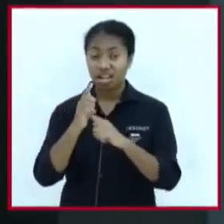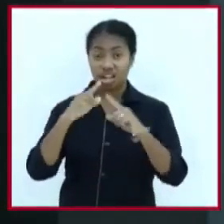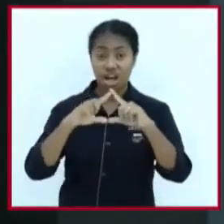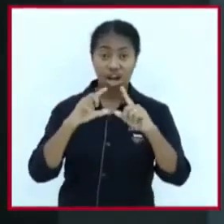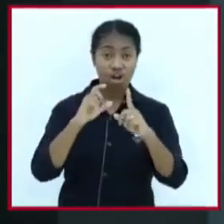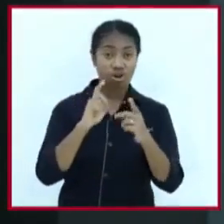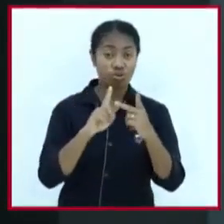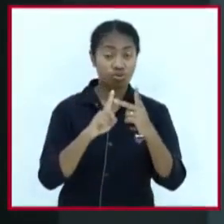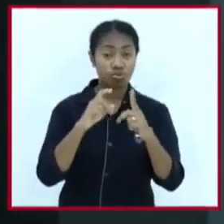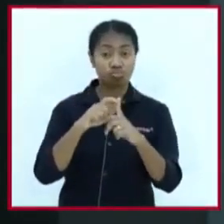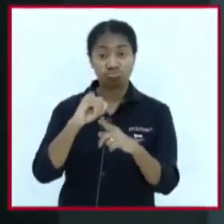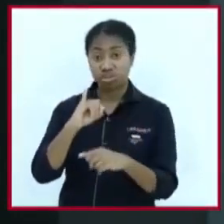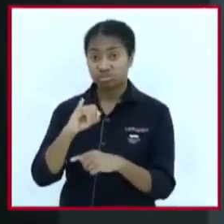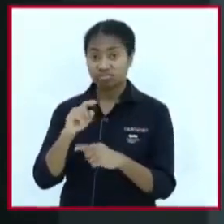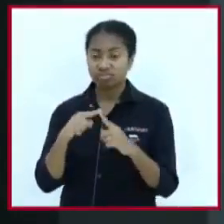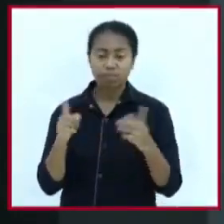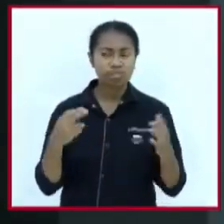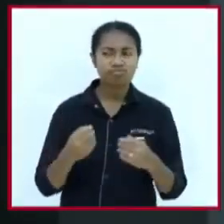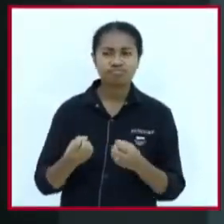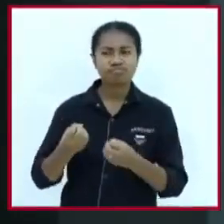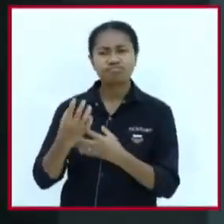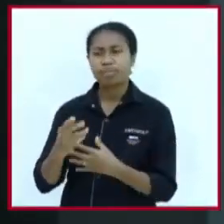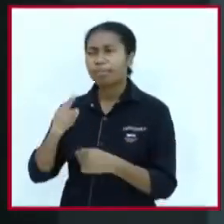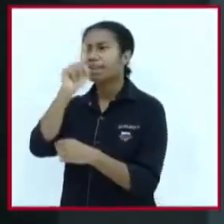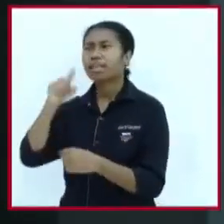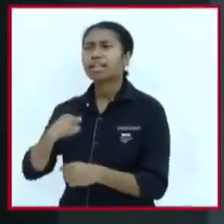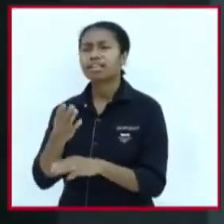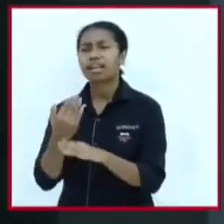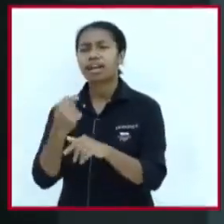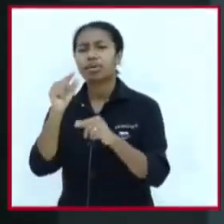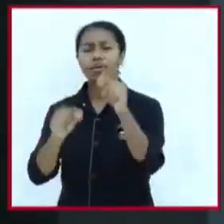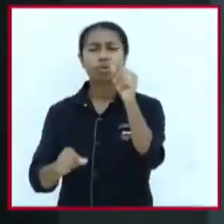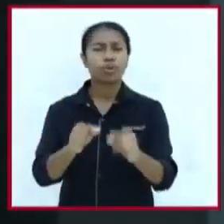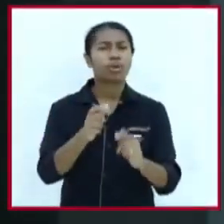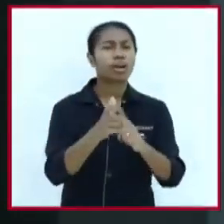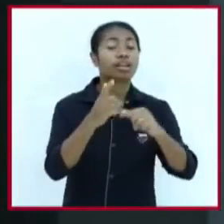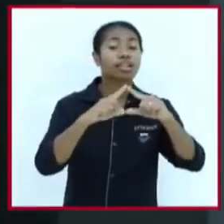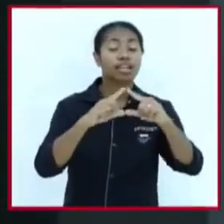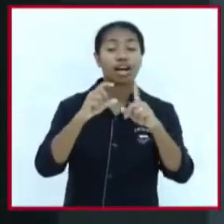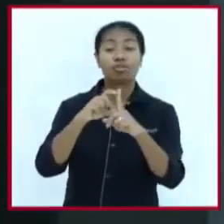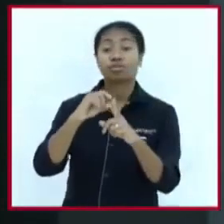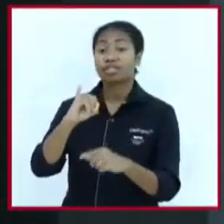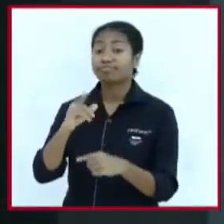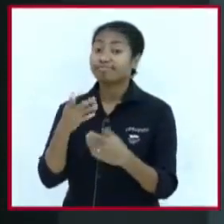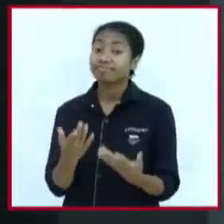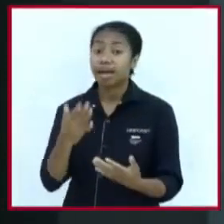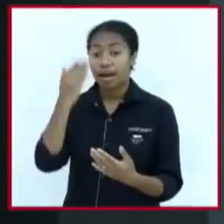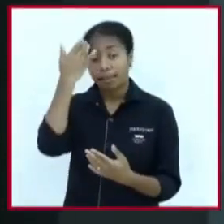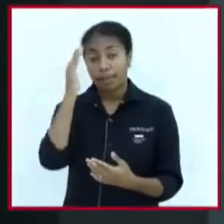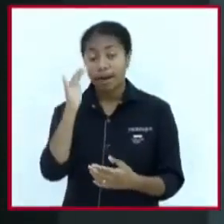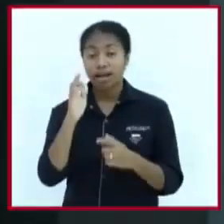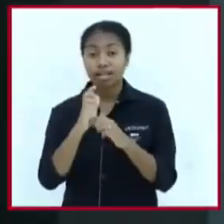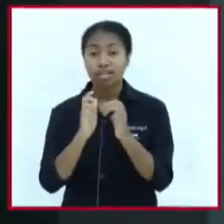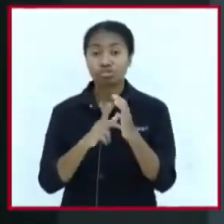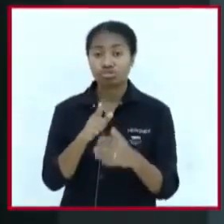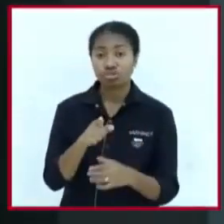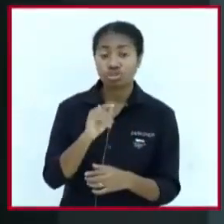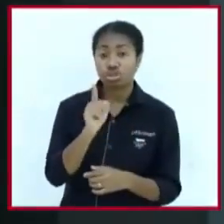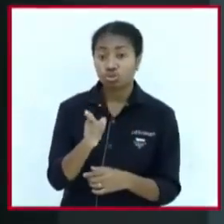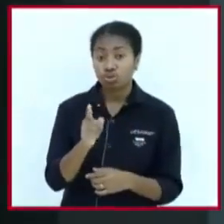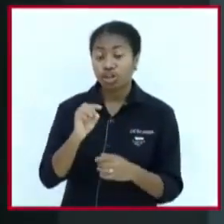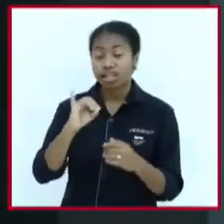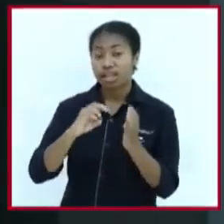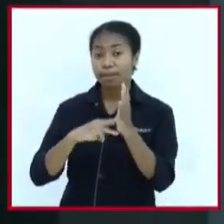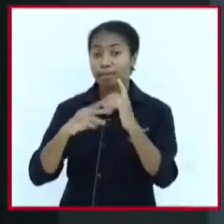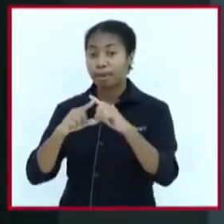Hai nah tapi muncul pertanyaan dari orang Yahudi apa yesus itu imam besar kalian